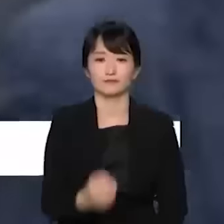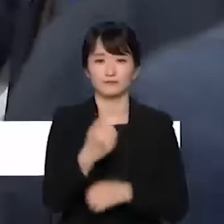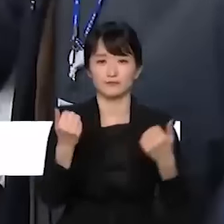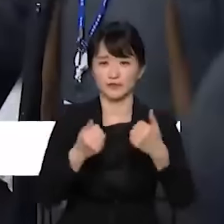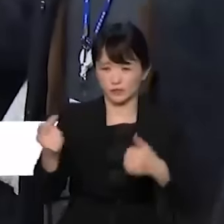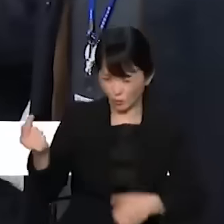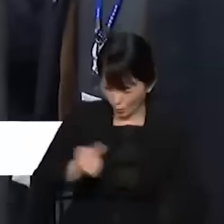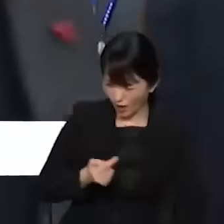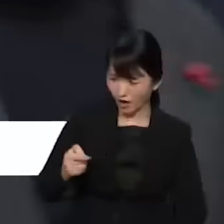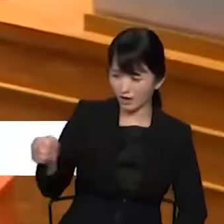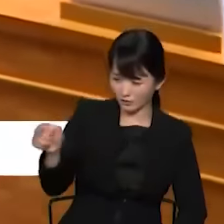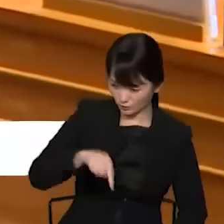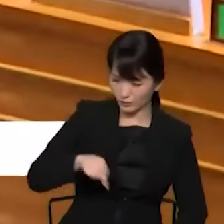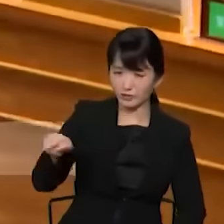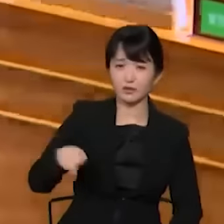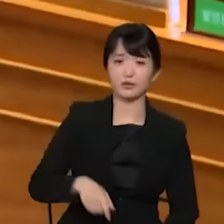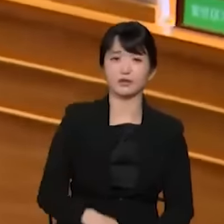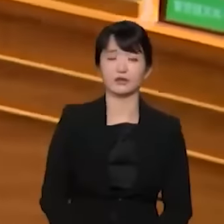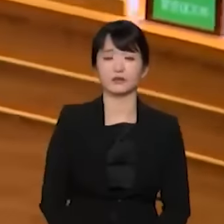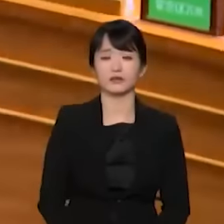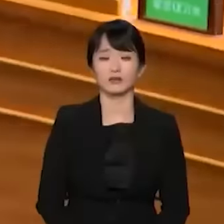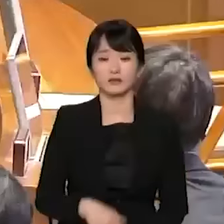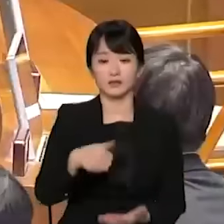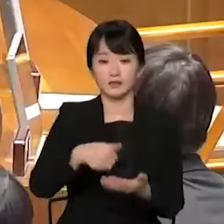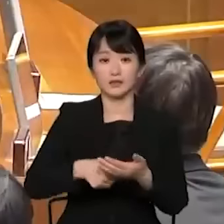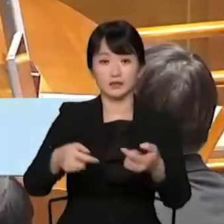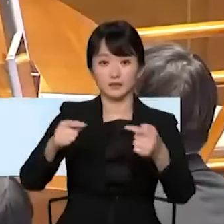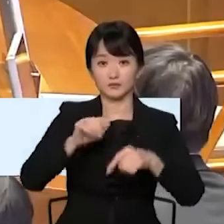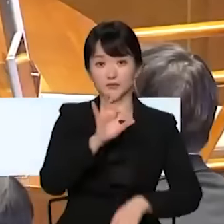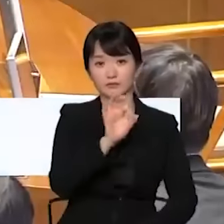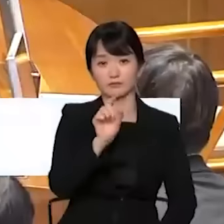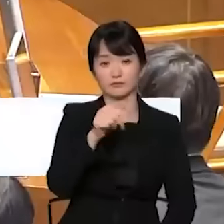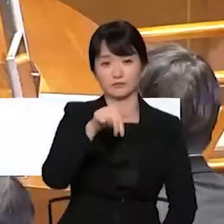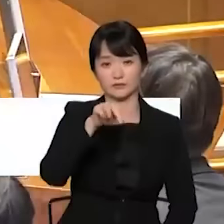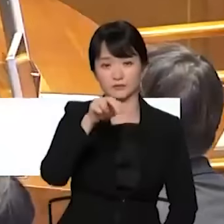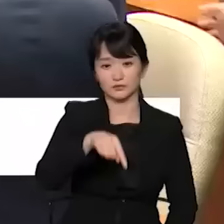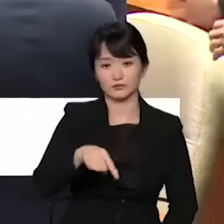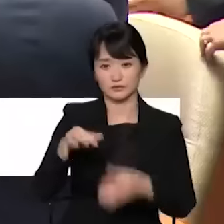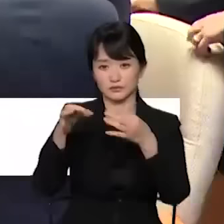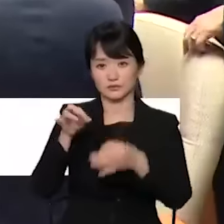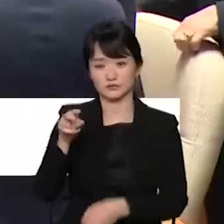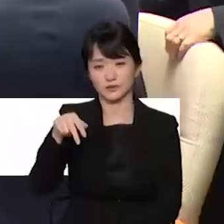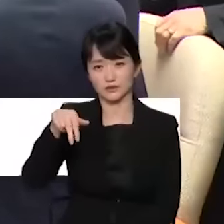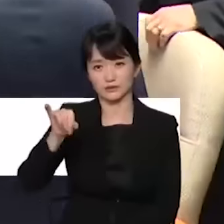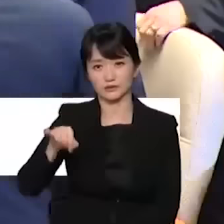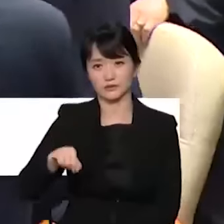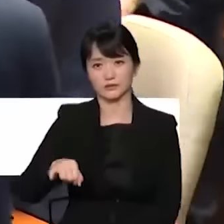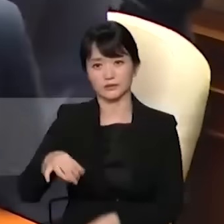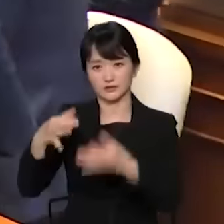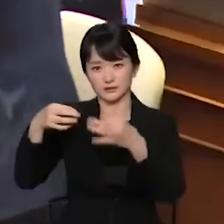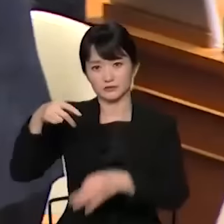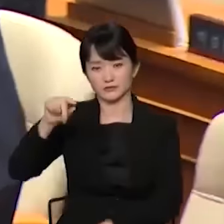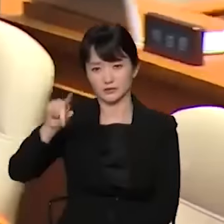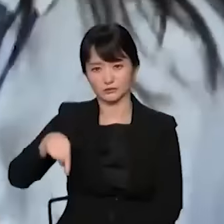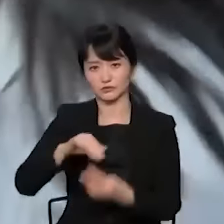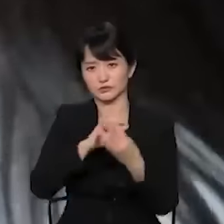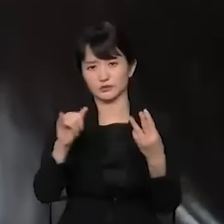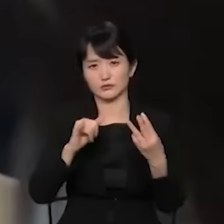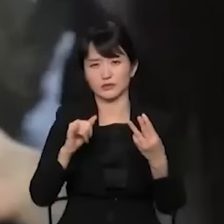탄핵하라! 반면 투표에 참여한 안철수, 김혜지, 김상욱 의원에겐 박수와 환호가